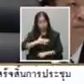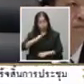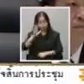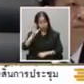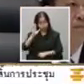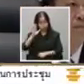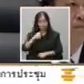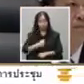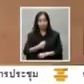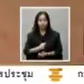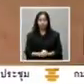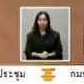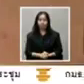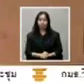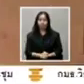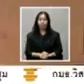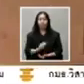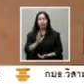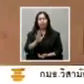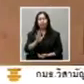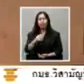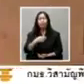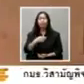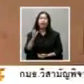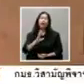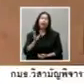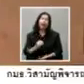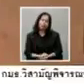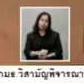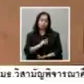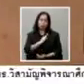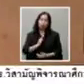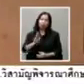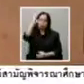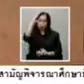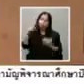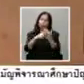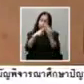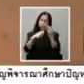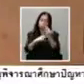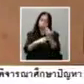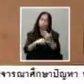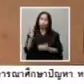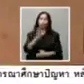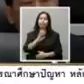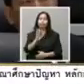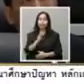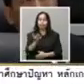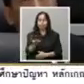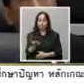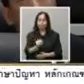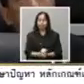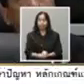ครับไม่ครับ ผมไม่อยากให้มีการประท้วงกันบ่อยๆ นะครับ นะครับท่านเกินพอประมาณนะครับเชิญๆ